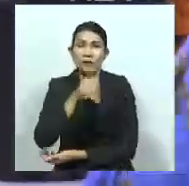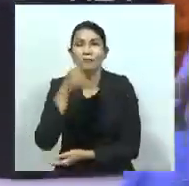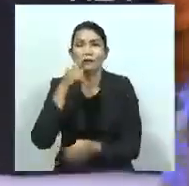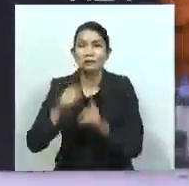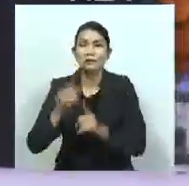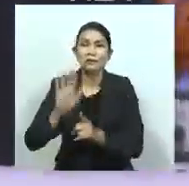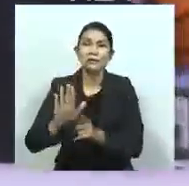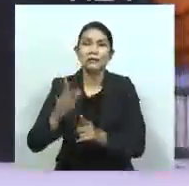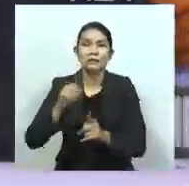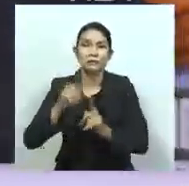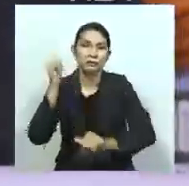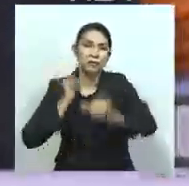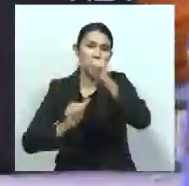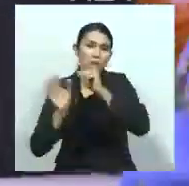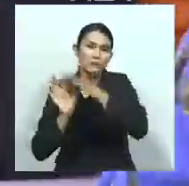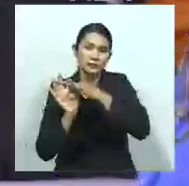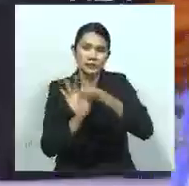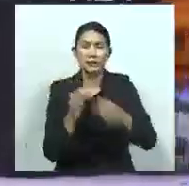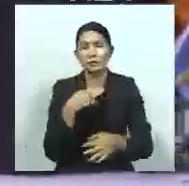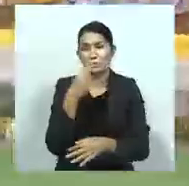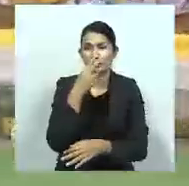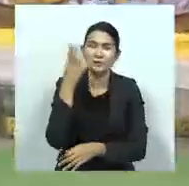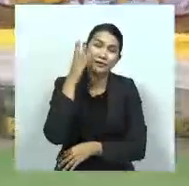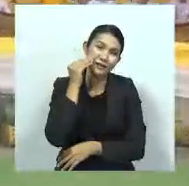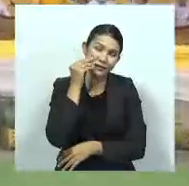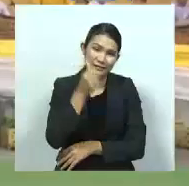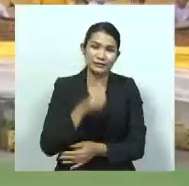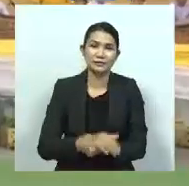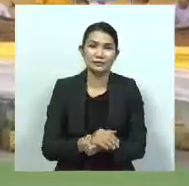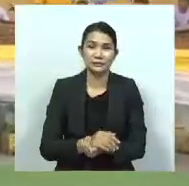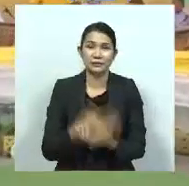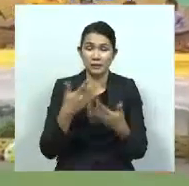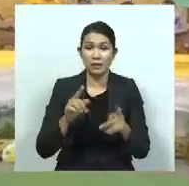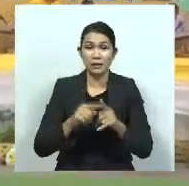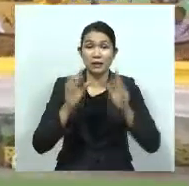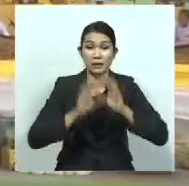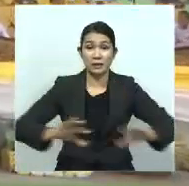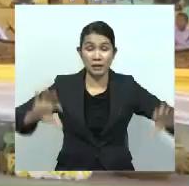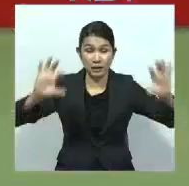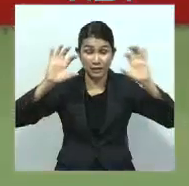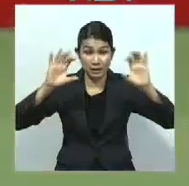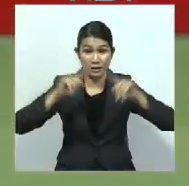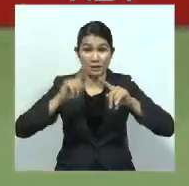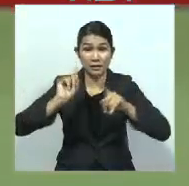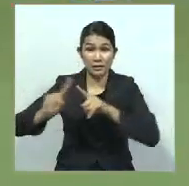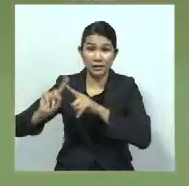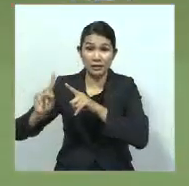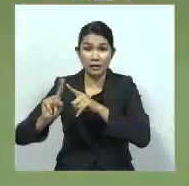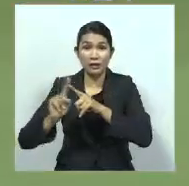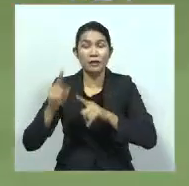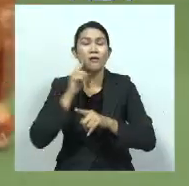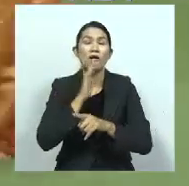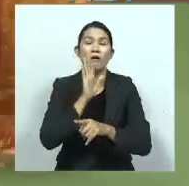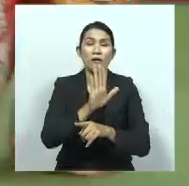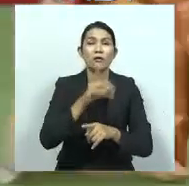านศิลปะวัฒนธรรมไทยครับ น่ารักมากเลยนะคะทั้งนี้ที่ผ่านมารัฐบาลโดยคณะกรรมการฝ่ายโครงการและกิจกรรมเฉลิมพระเกียรติ